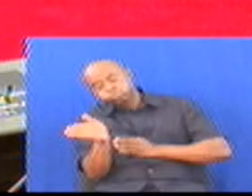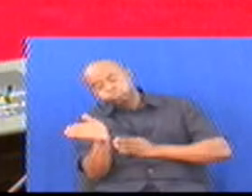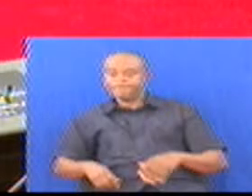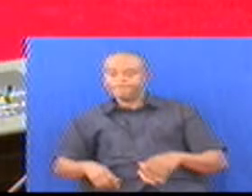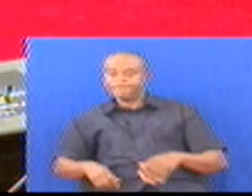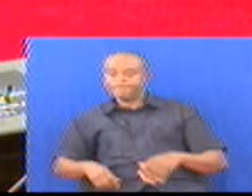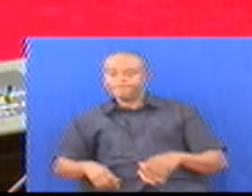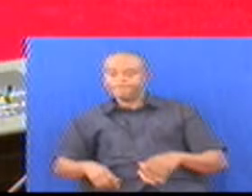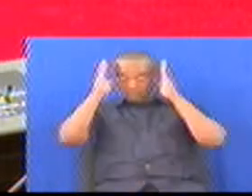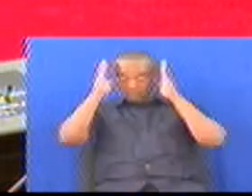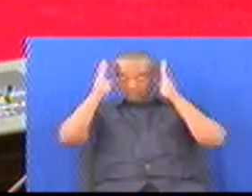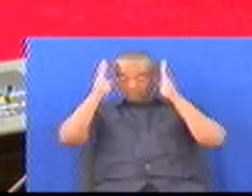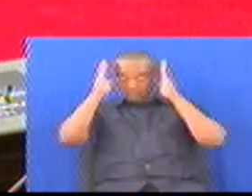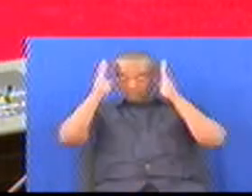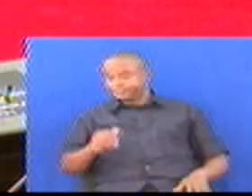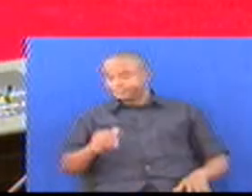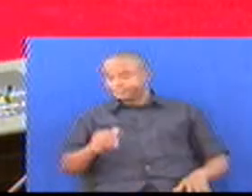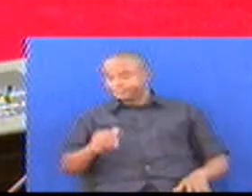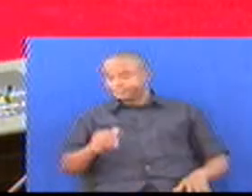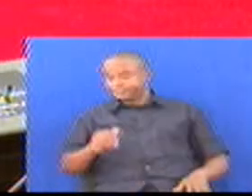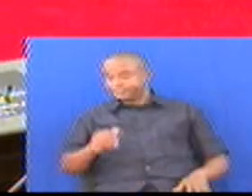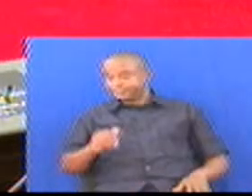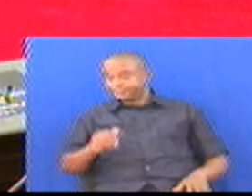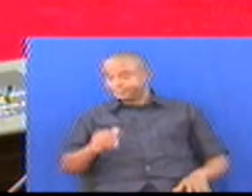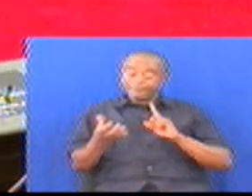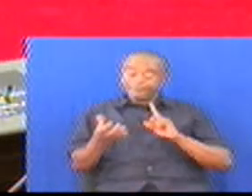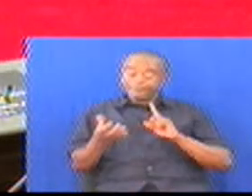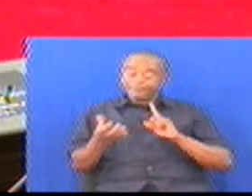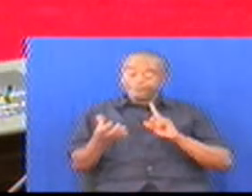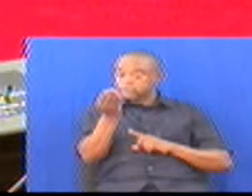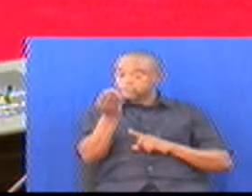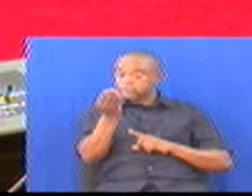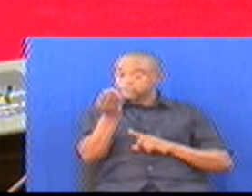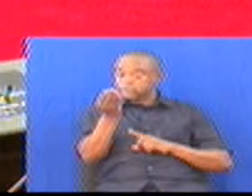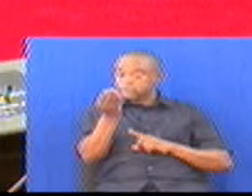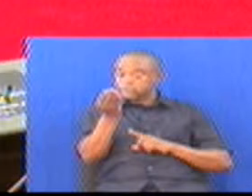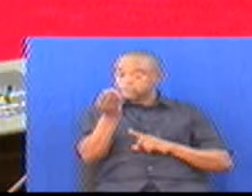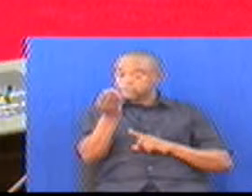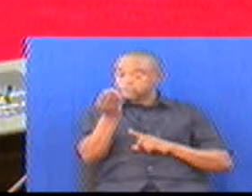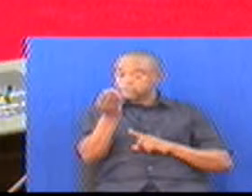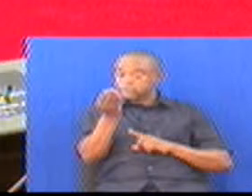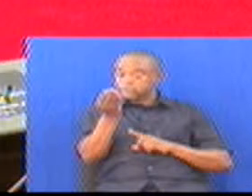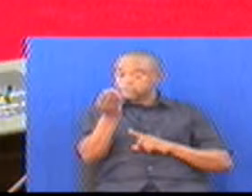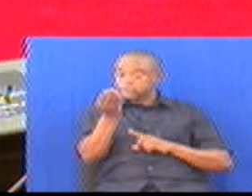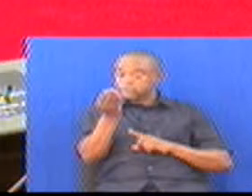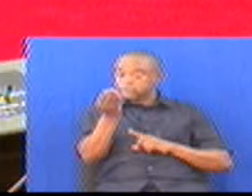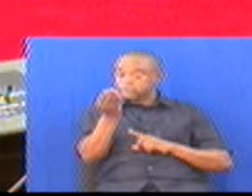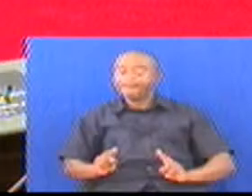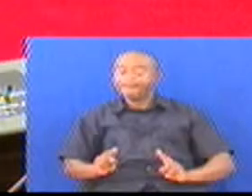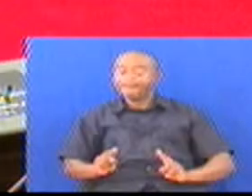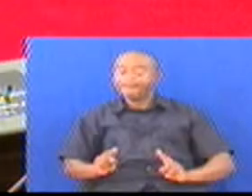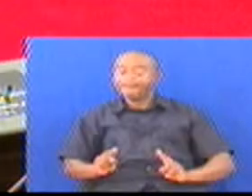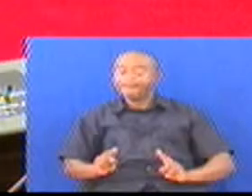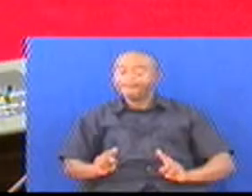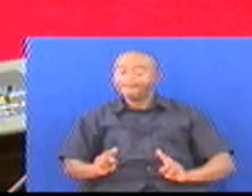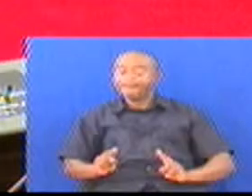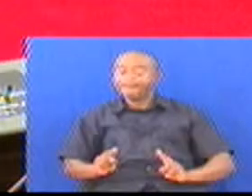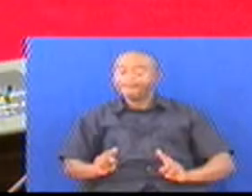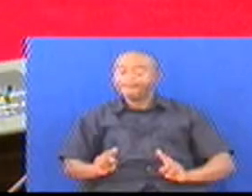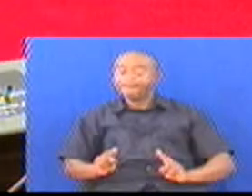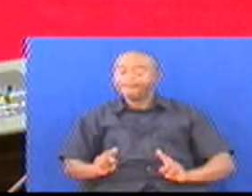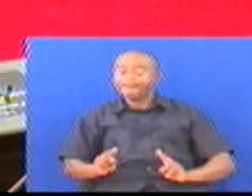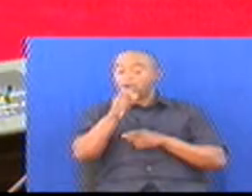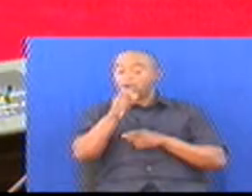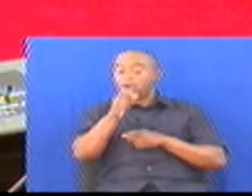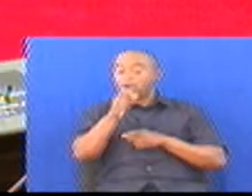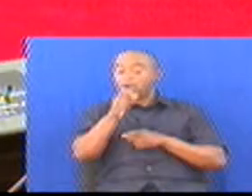Mheshimiwa Spika, mafanikio mengine yaliyopatikana ni kuendelea na ujenzi wa meli mpya yenye uwezo wa kubeba abiria